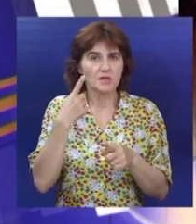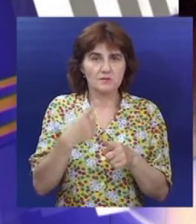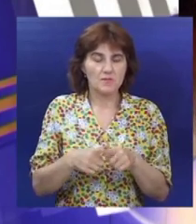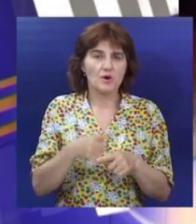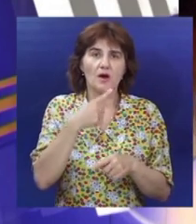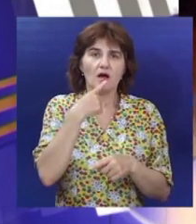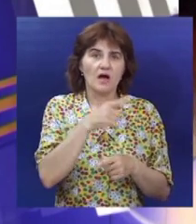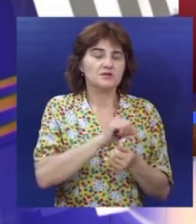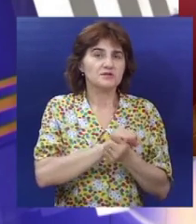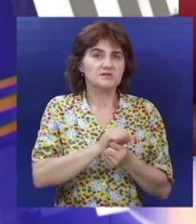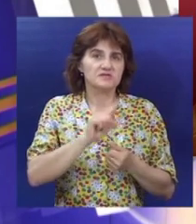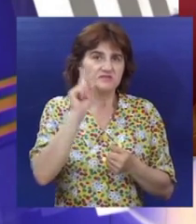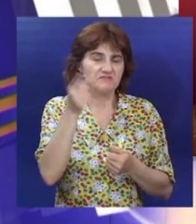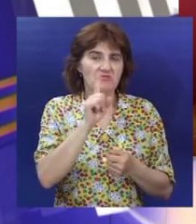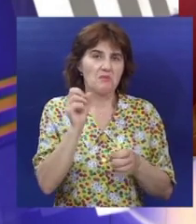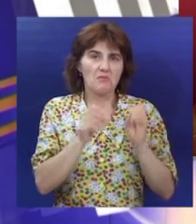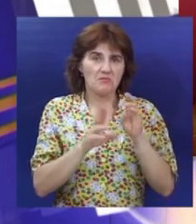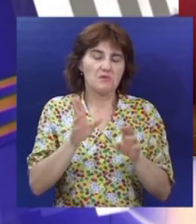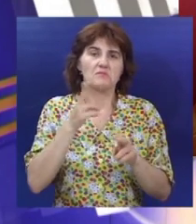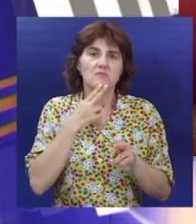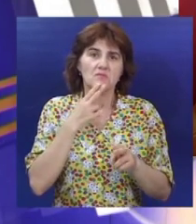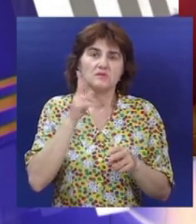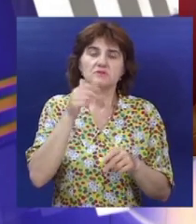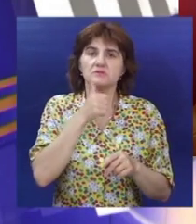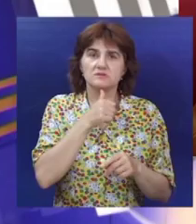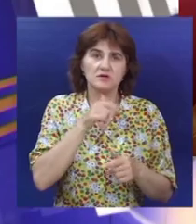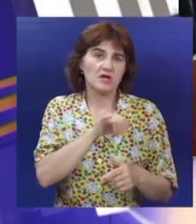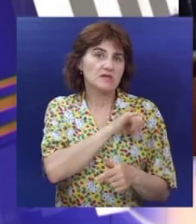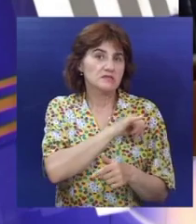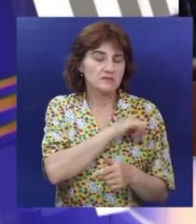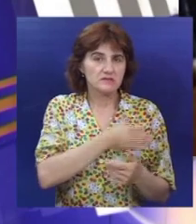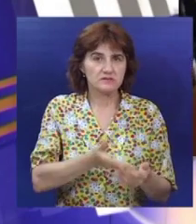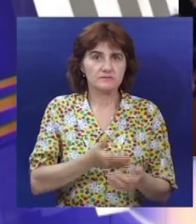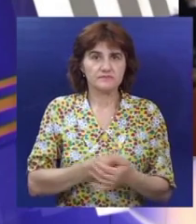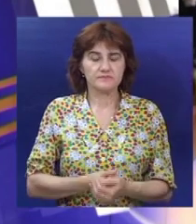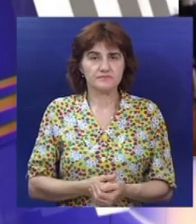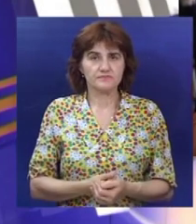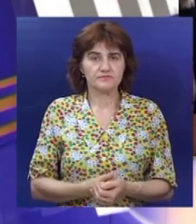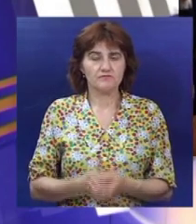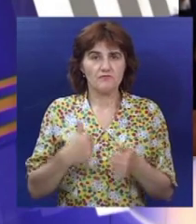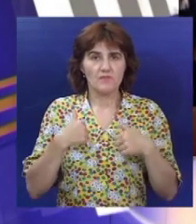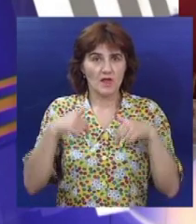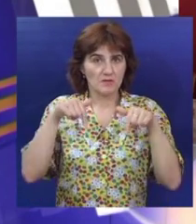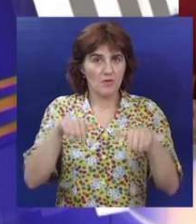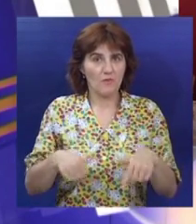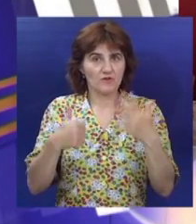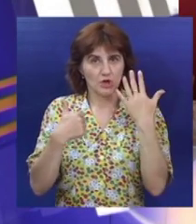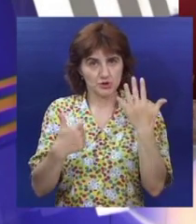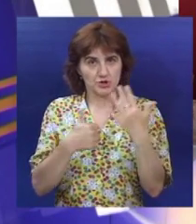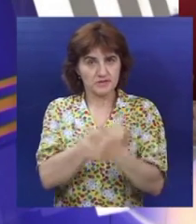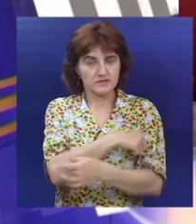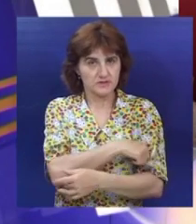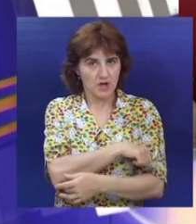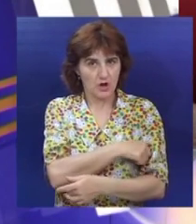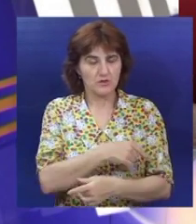ima za cilj da poruči svima da otpad nije smeće i da može da se iskoristi na zanimljiv način. Ja sam 6 godina već